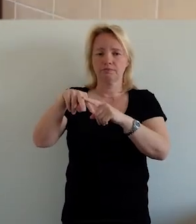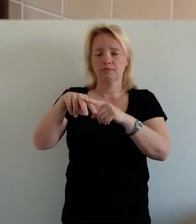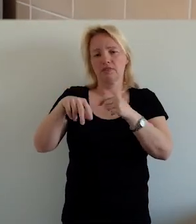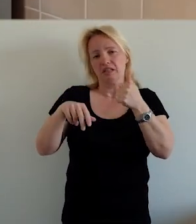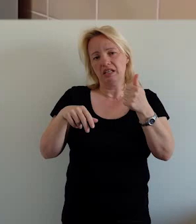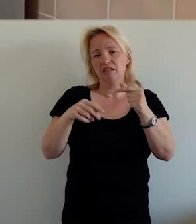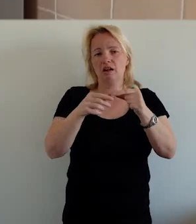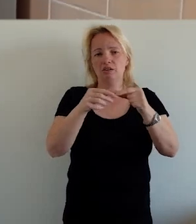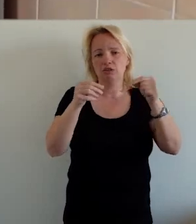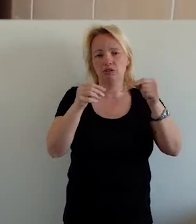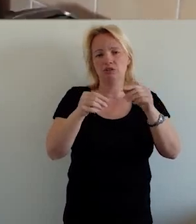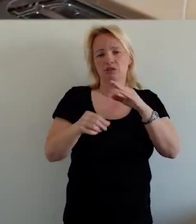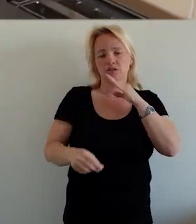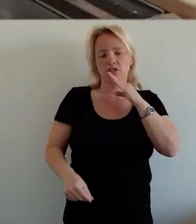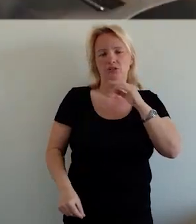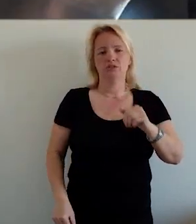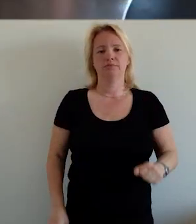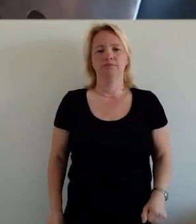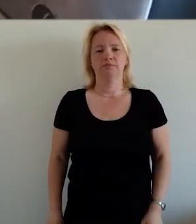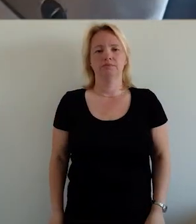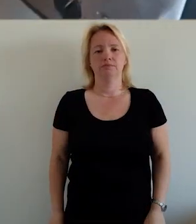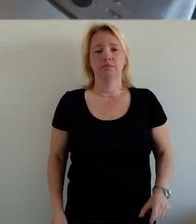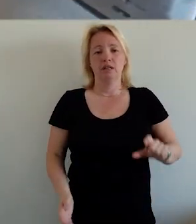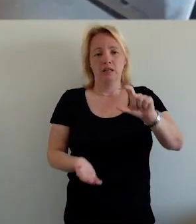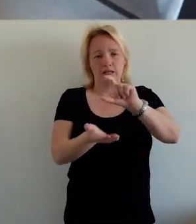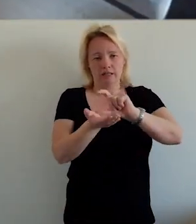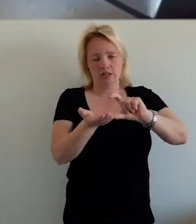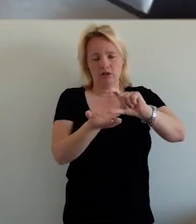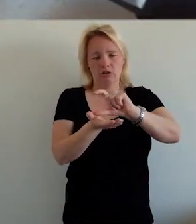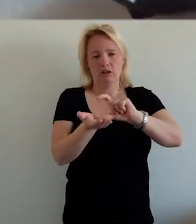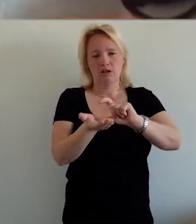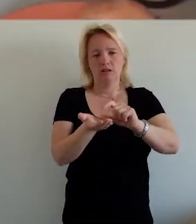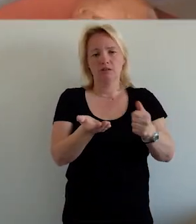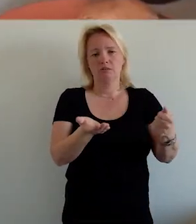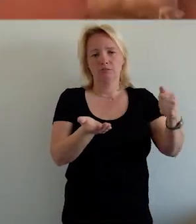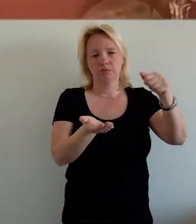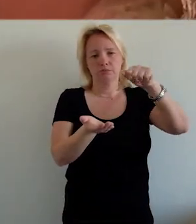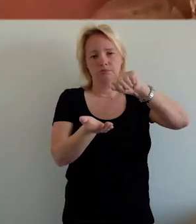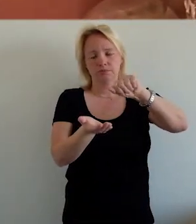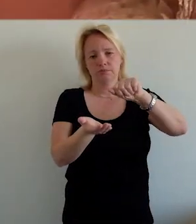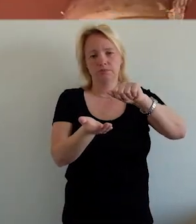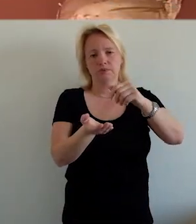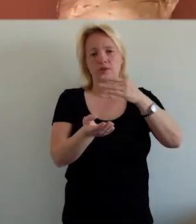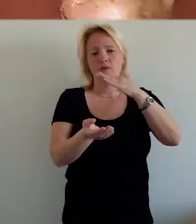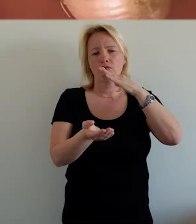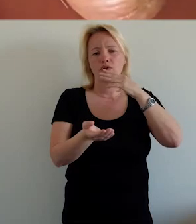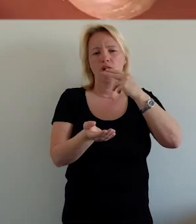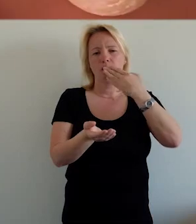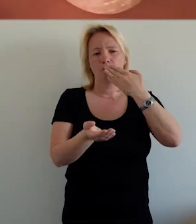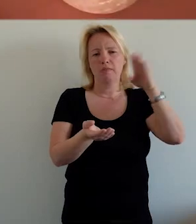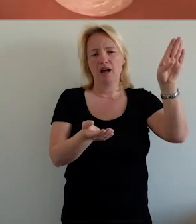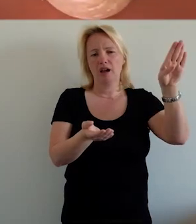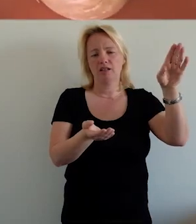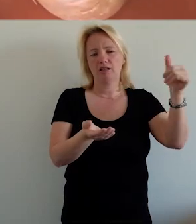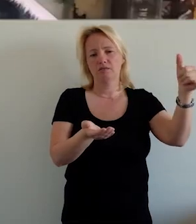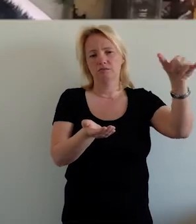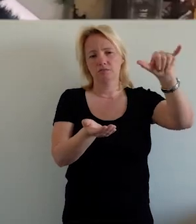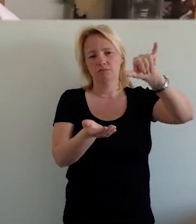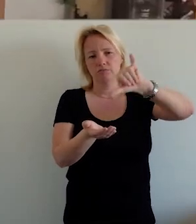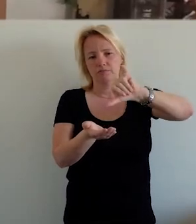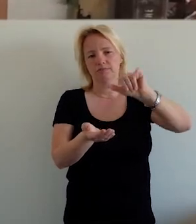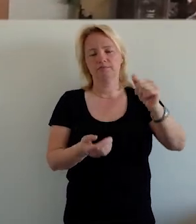tak lžičku do hrníčku. Zalijte to horkou